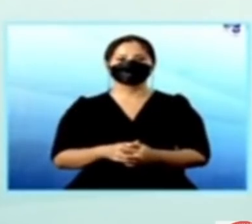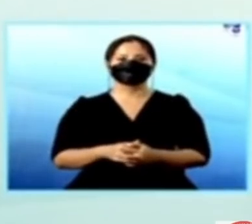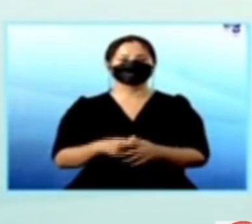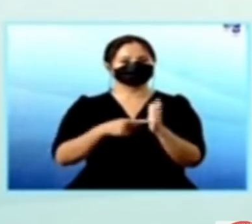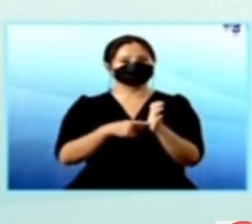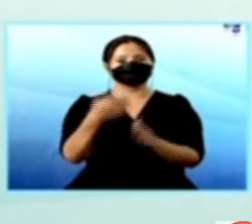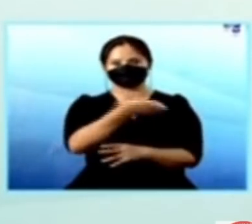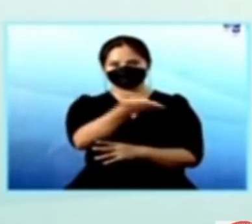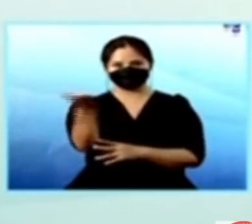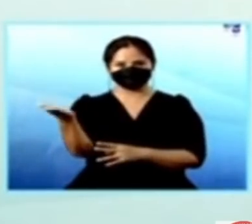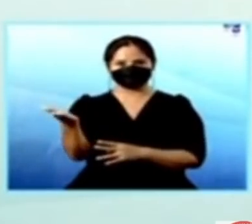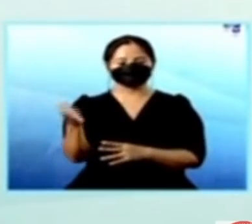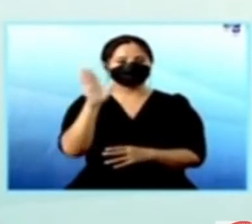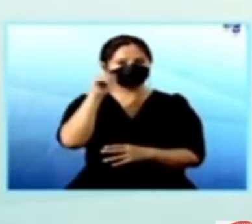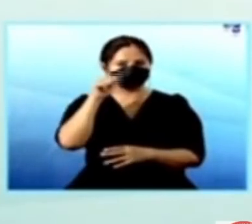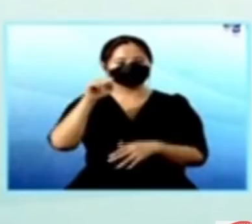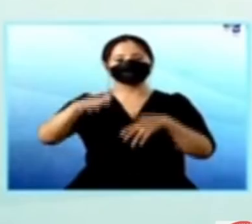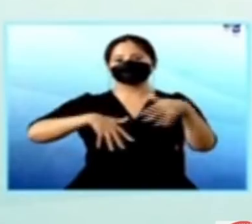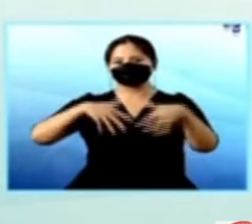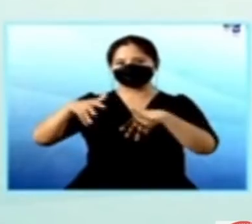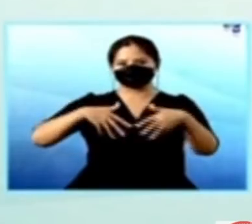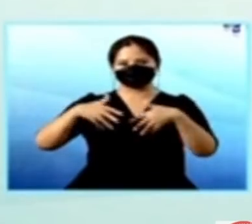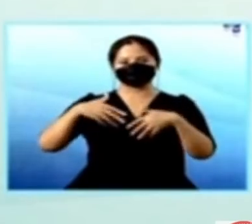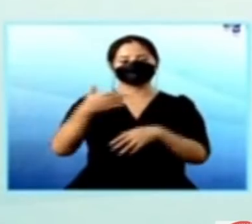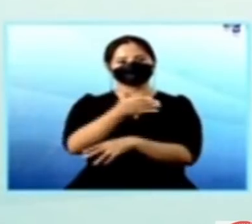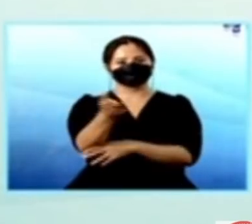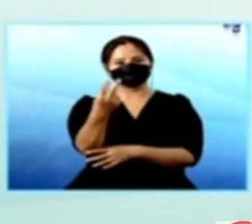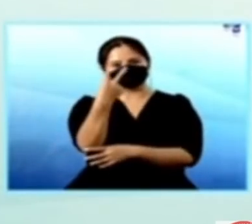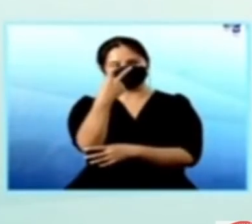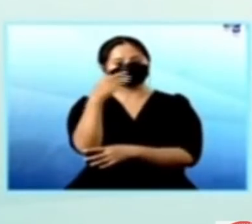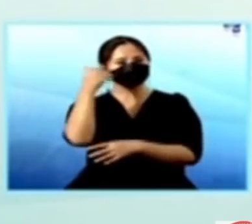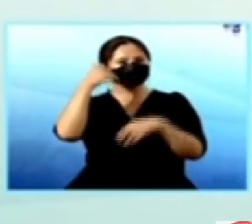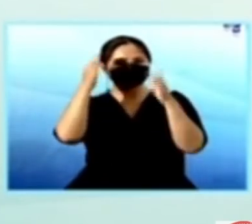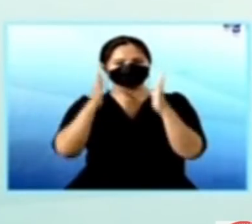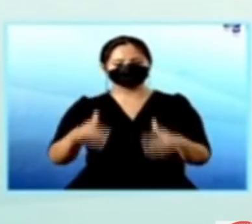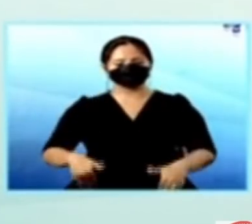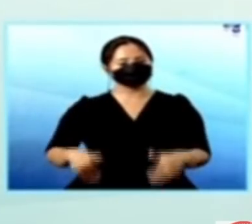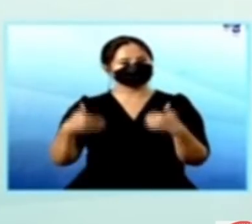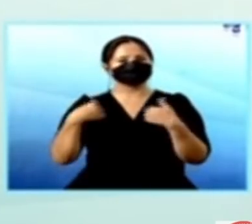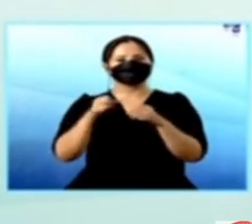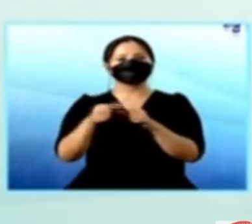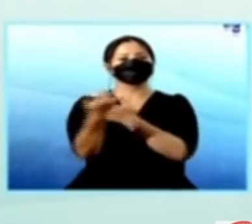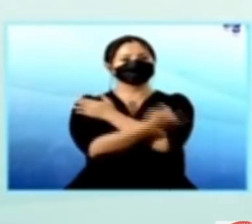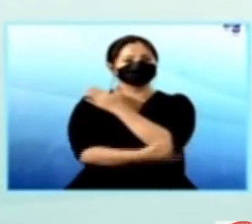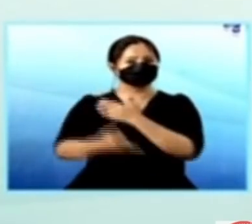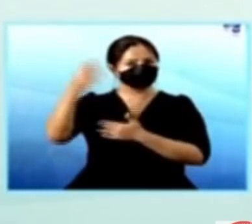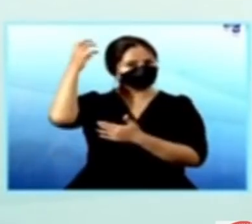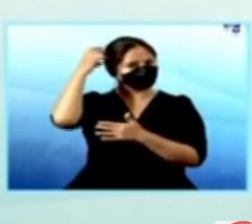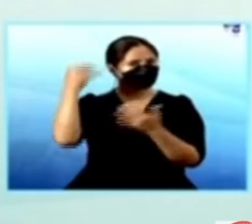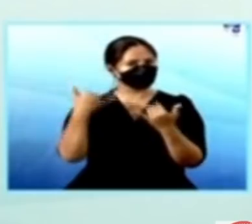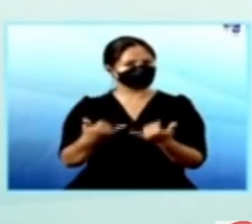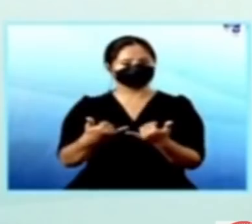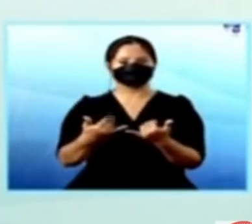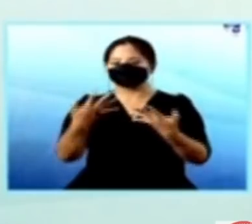แจ้งข่าวเนาะพ่อแม่ประชาชนเฮาผู้เพิ่นไปใส่บาตรตอนเช้าเห็นยังมีการซุ่มเซ